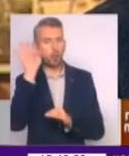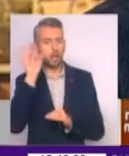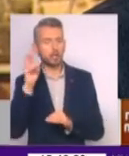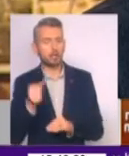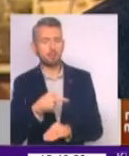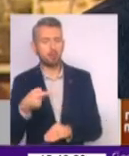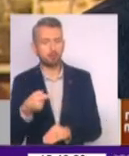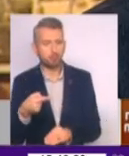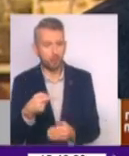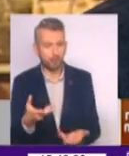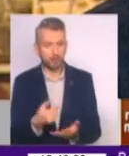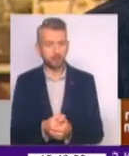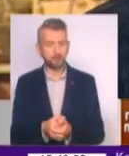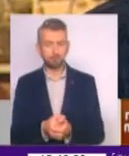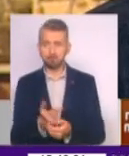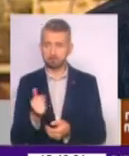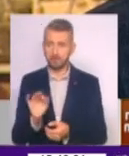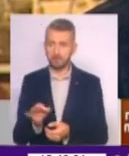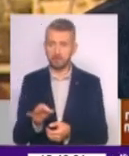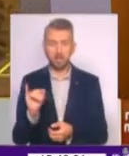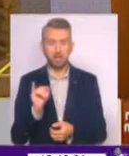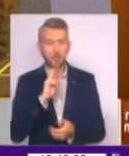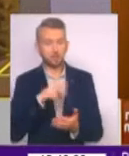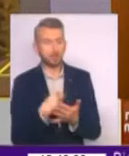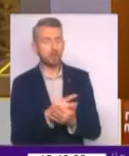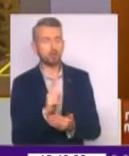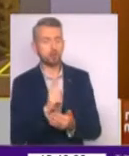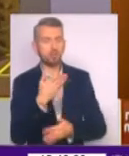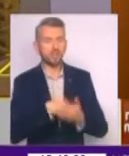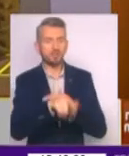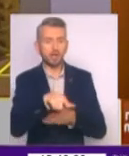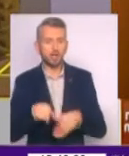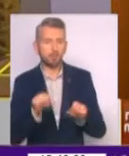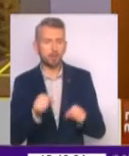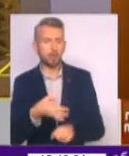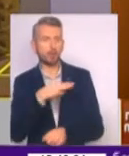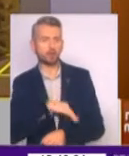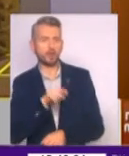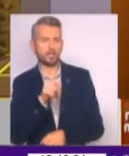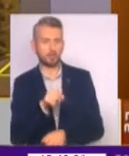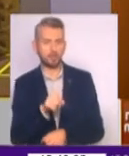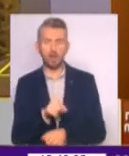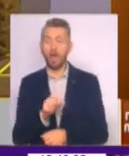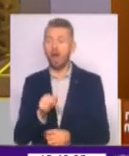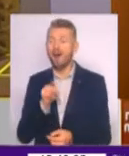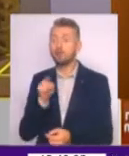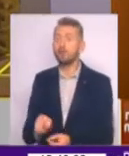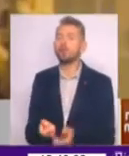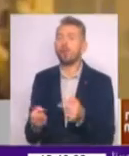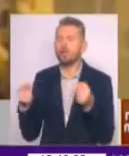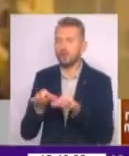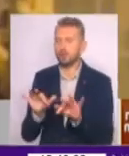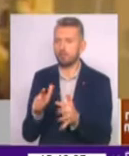поверхах. Так, ну, звичайно. І передбачити, щоб інваліди могли користуватися цим. А ось у цьому конкретному питанні? В